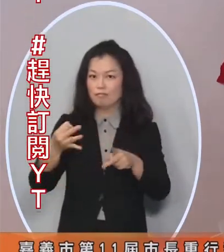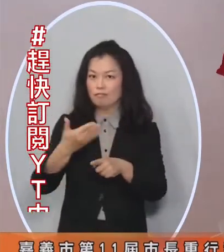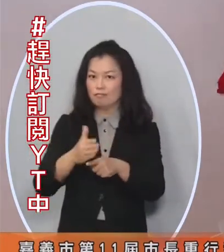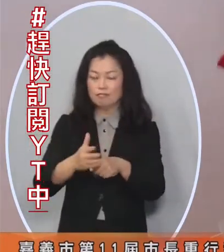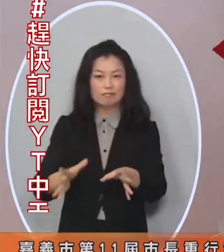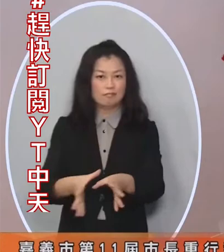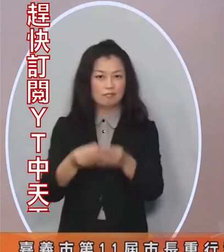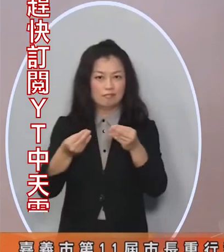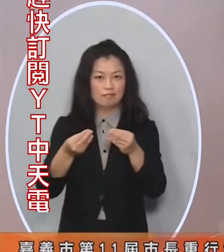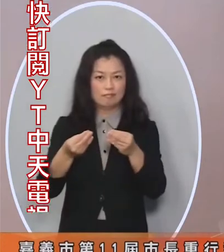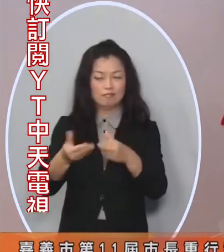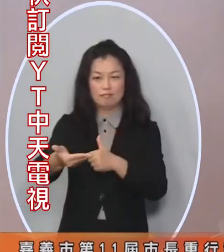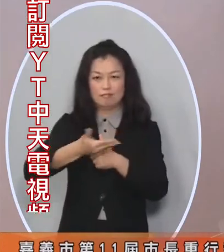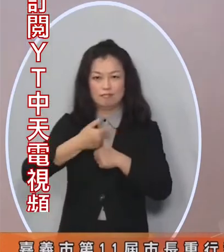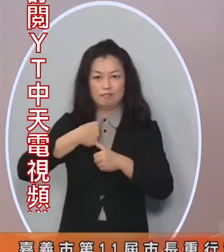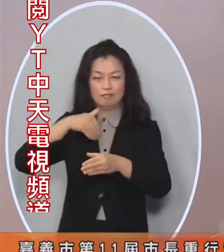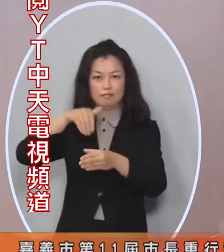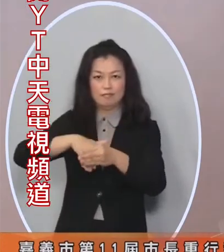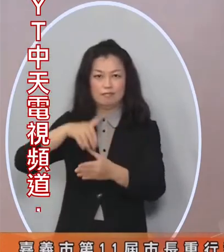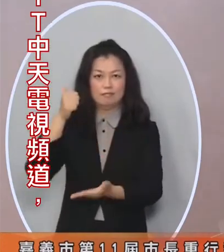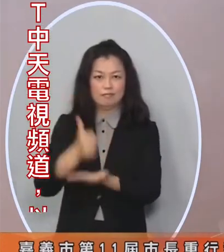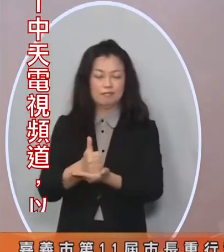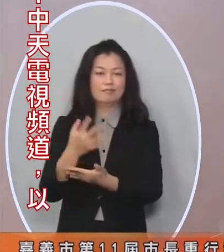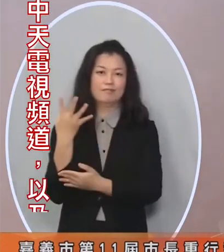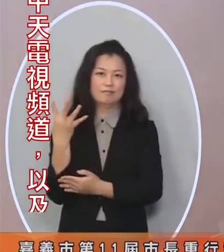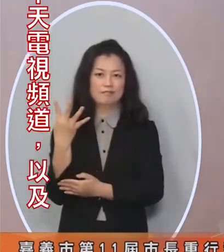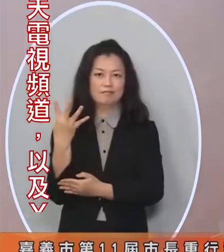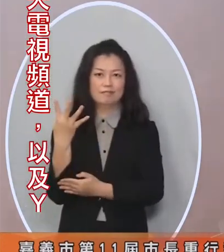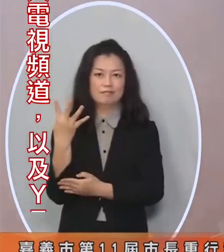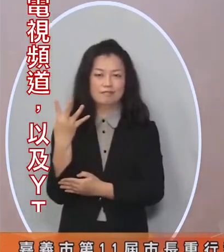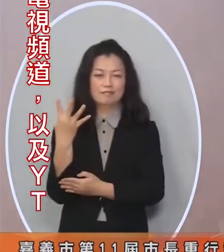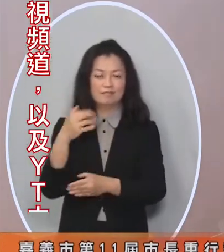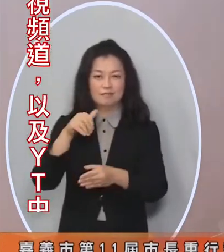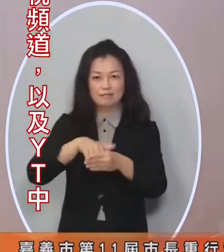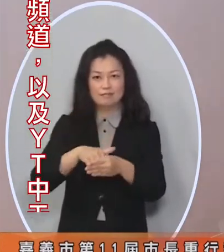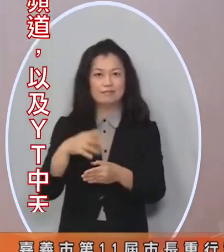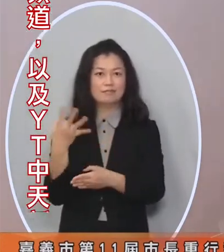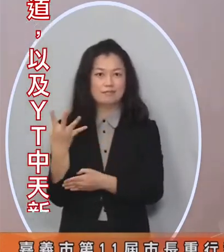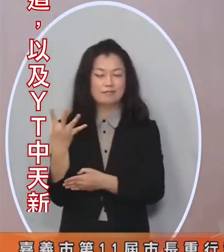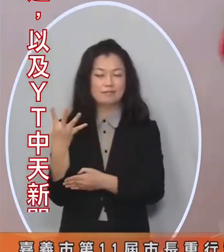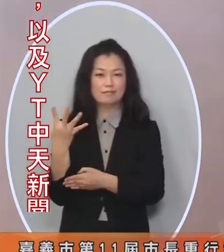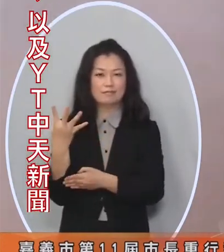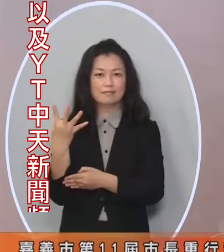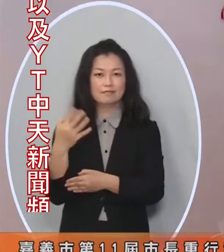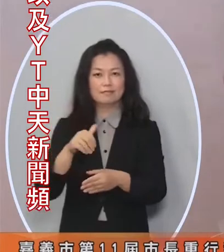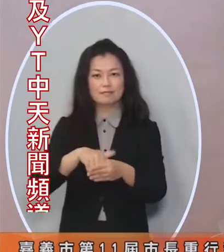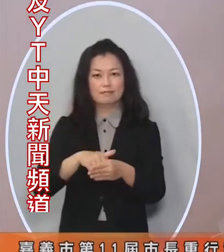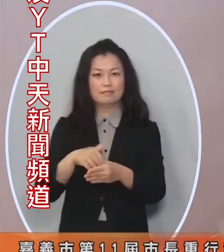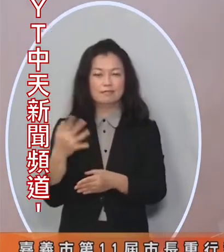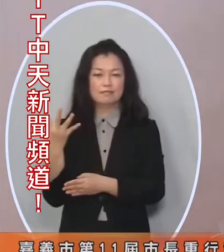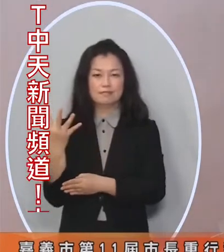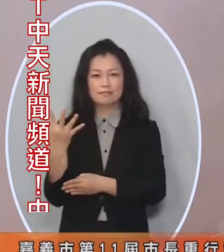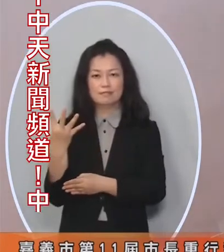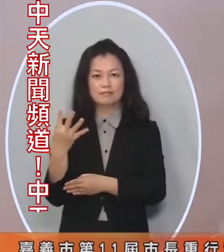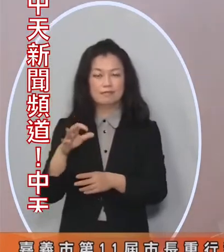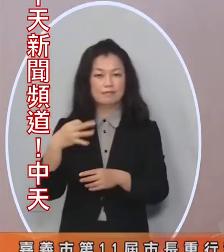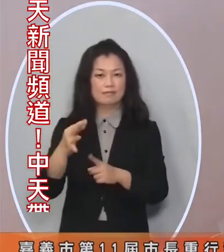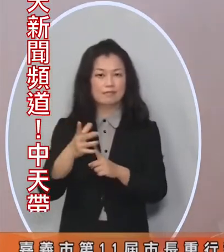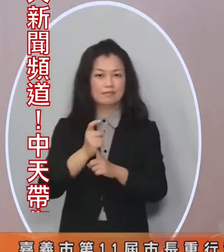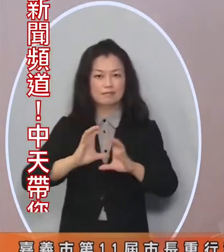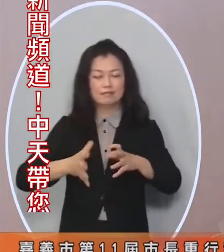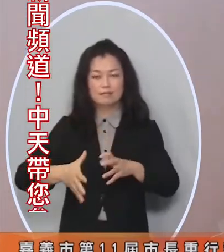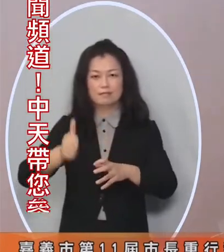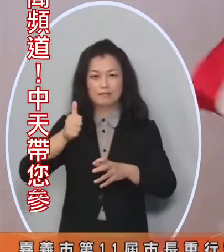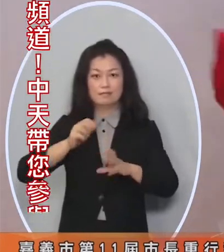还，是我当选，四号。投四号，投四号，财神总